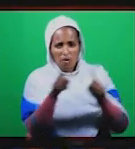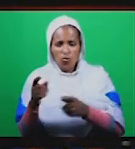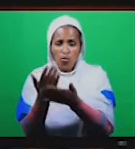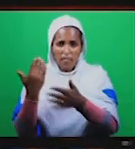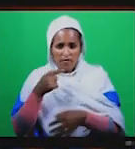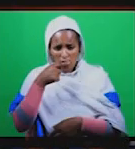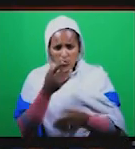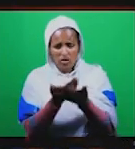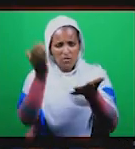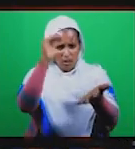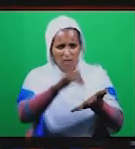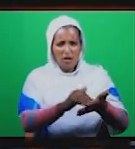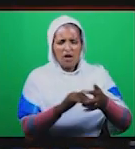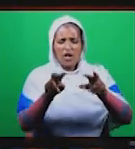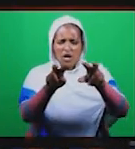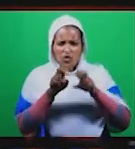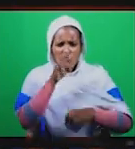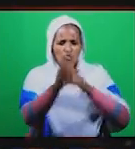የሰራውም ሰው ነው።